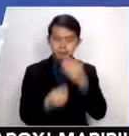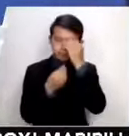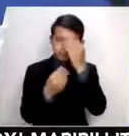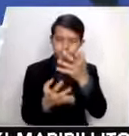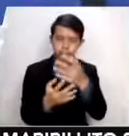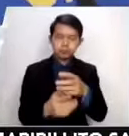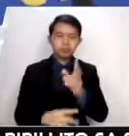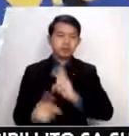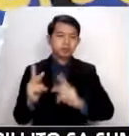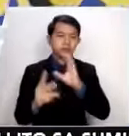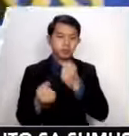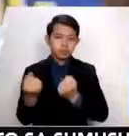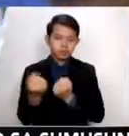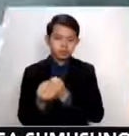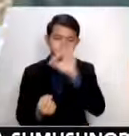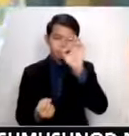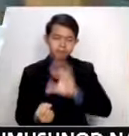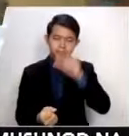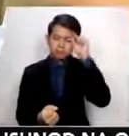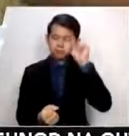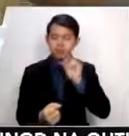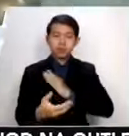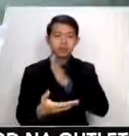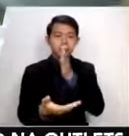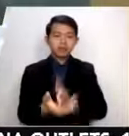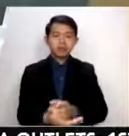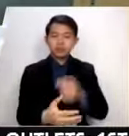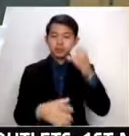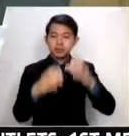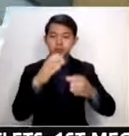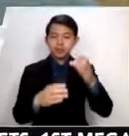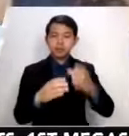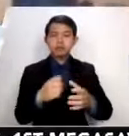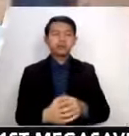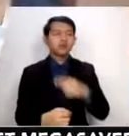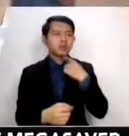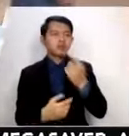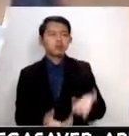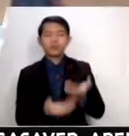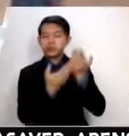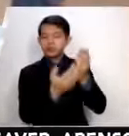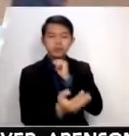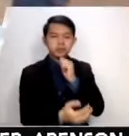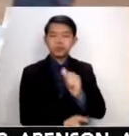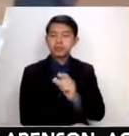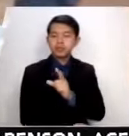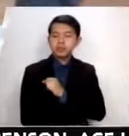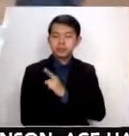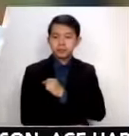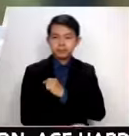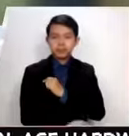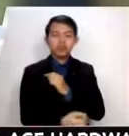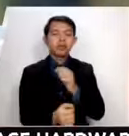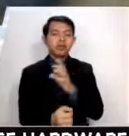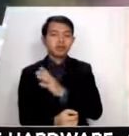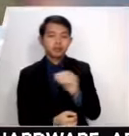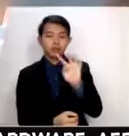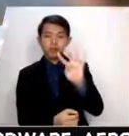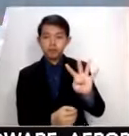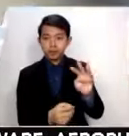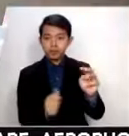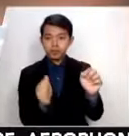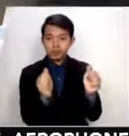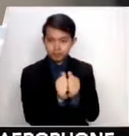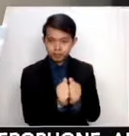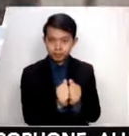Regional Trial Court Branch 159. Naghain ng not guilty plea si Kibuloy at apat na kapwa-akusado para sa kasong qualified human